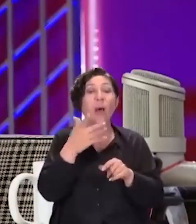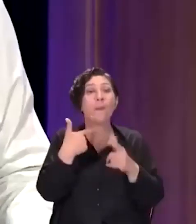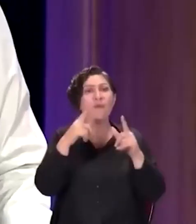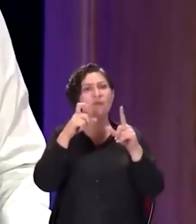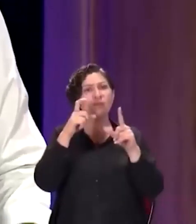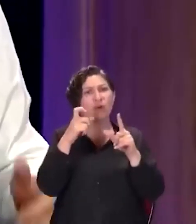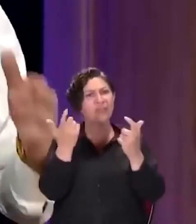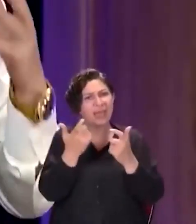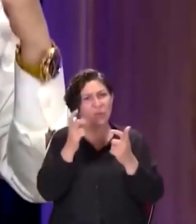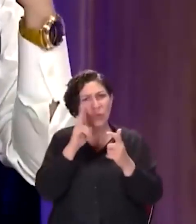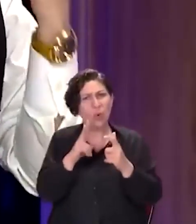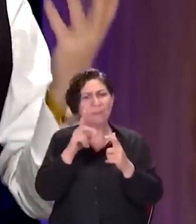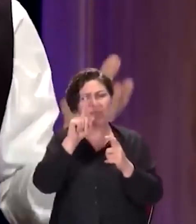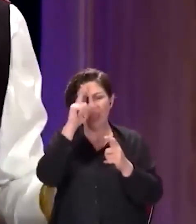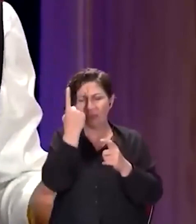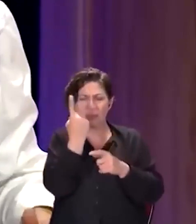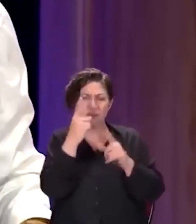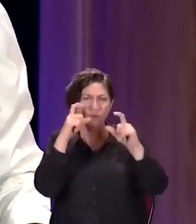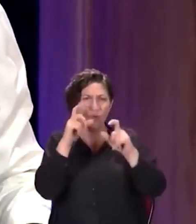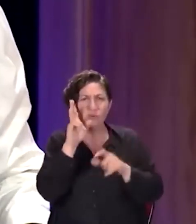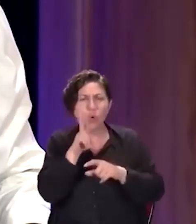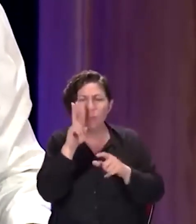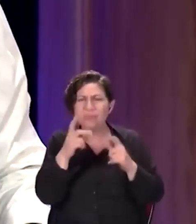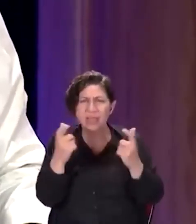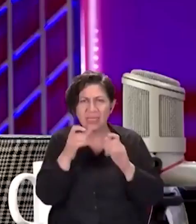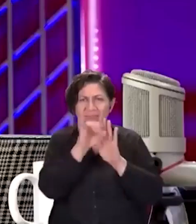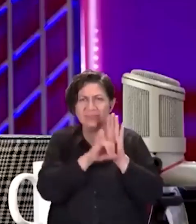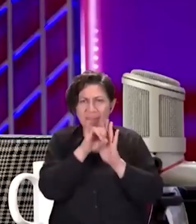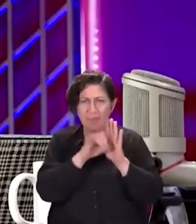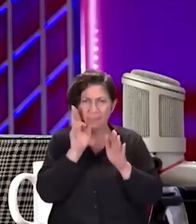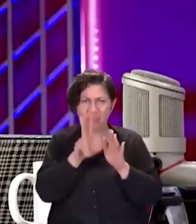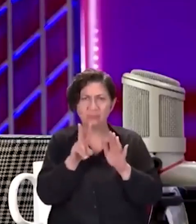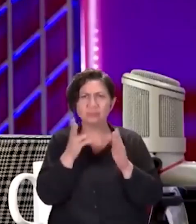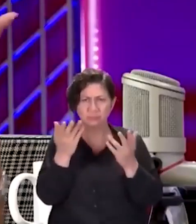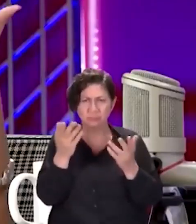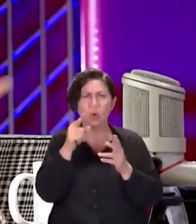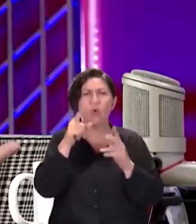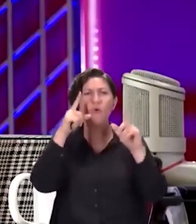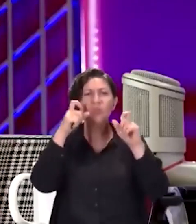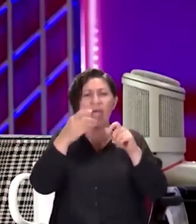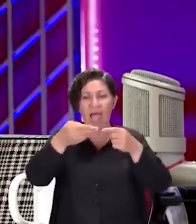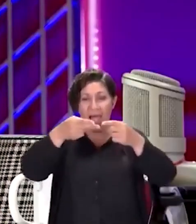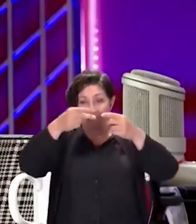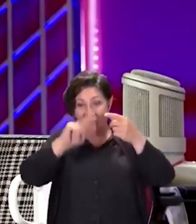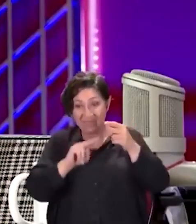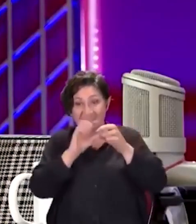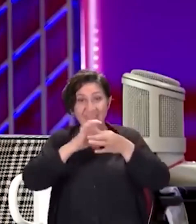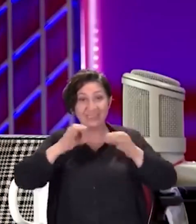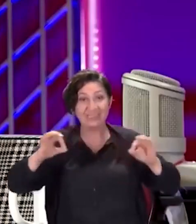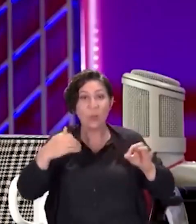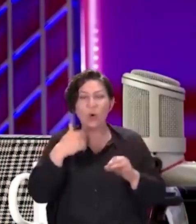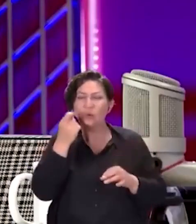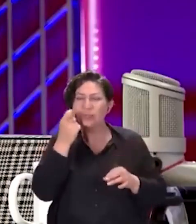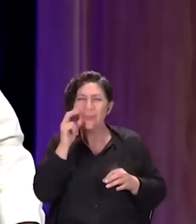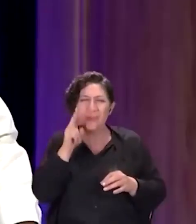bir uygulama. Ama ben senin fotoğraflarını nerede görüyorum? Bir yalnız başına fotoğraflarını görüyorum. Nerede? Instagram'da baktım herhalde evet, sana. Evet. O fotoğrafların hepsinin altında özledim uygulamalar var. Özledim de mi baktım